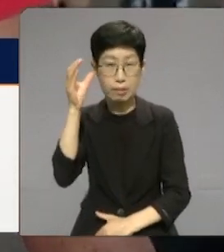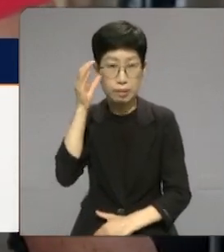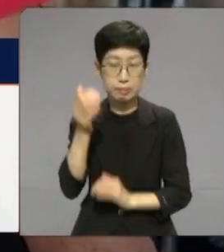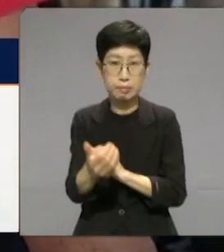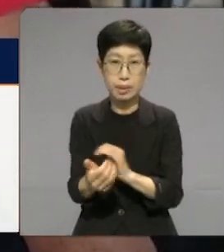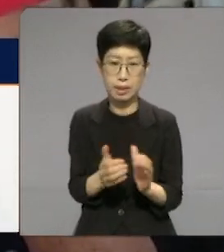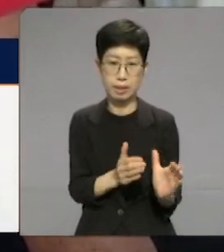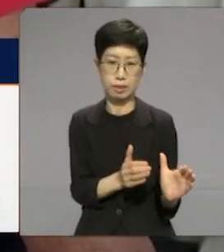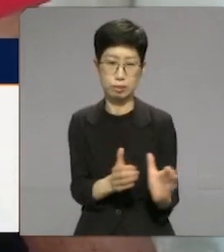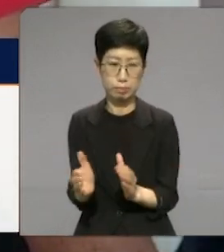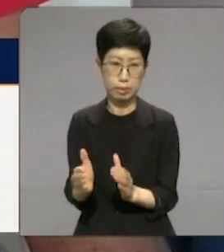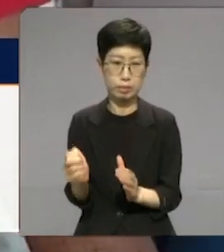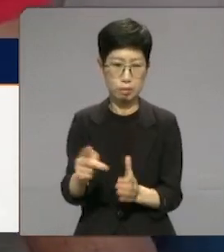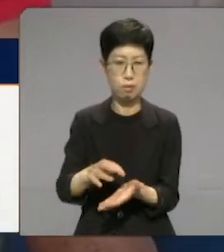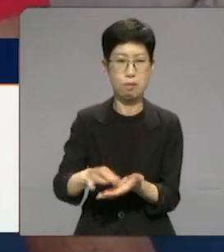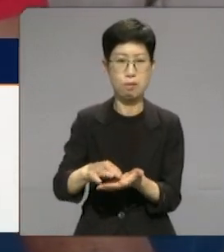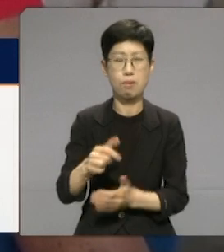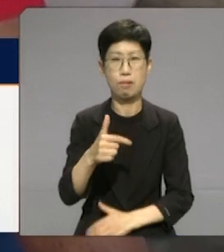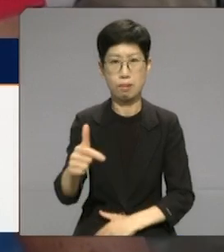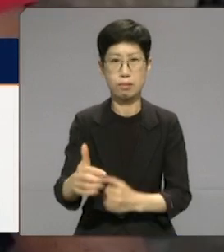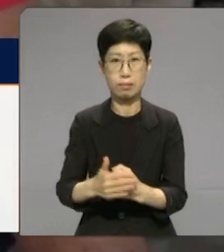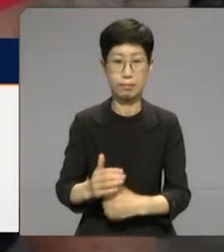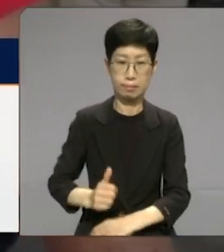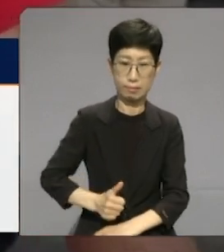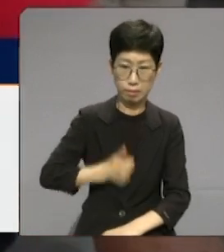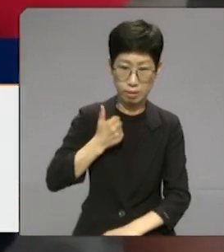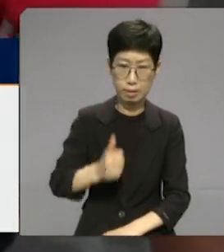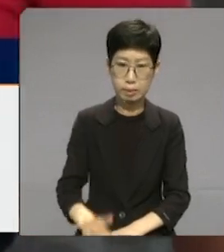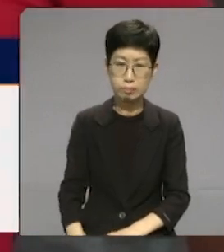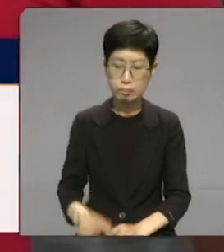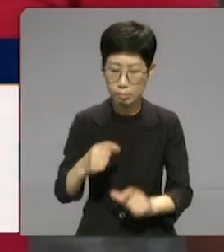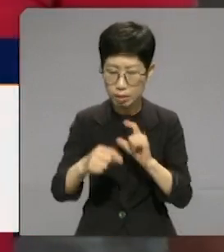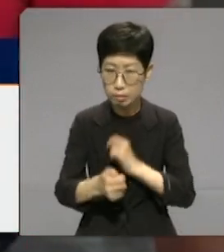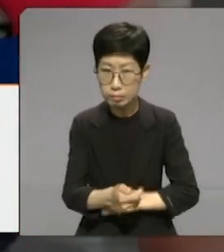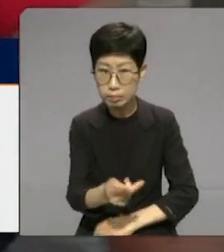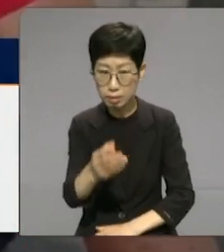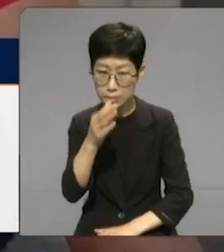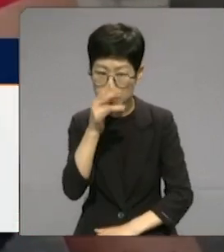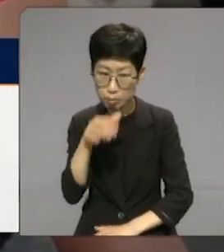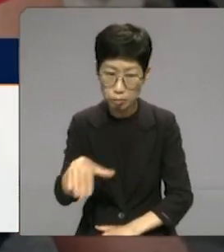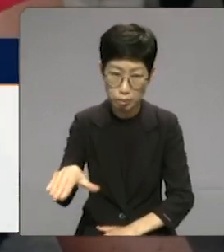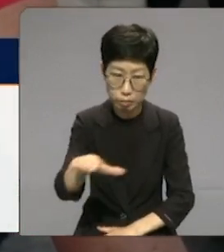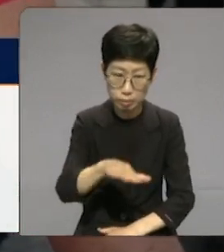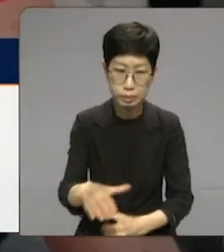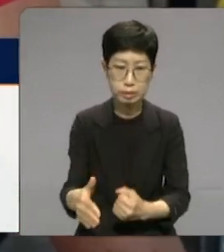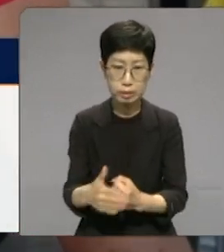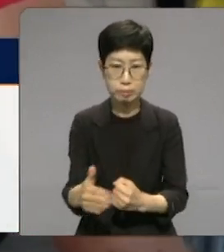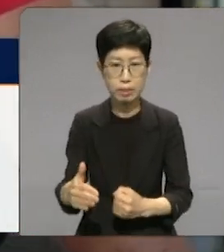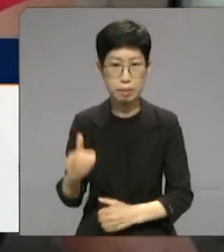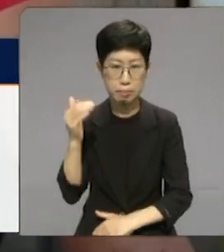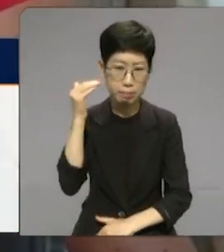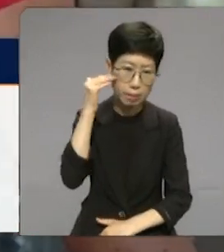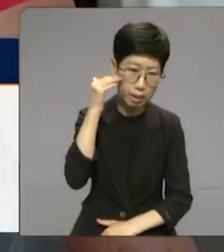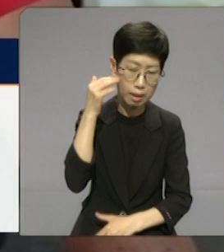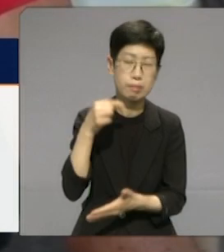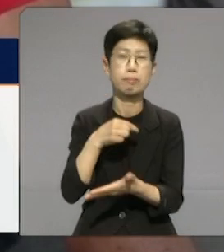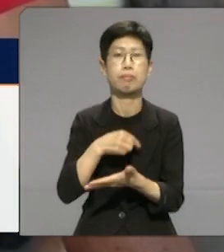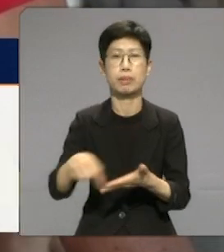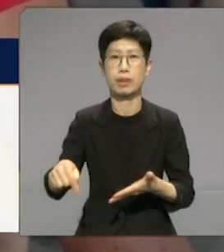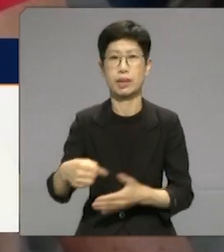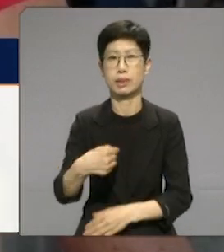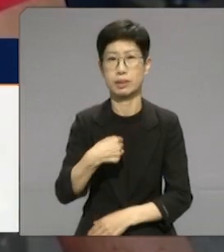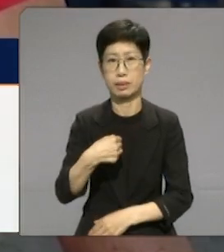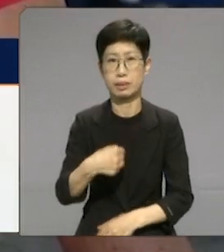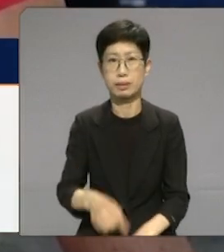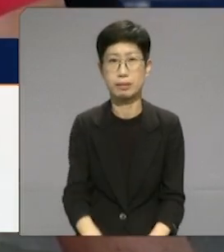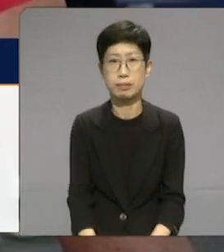Urlaub freuen und haben große Vorbereitungsarbeiten, nehmen viel Geld in die Hand und so ein paar Idioten kleben sich einfach hin und